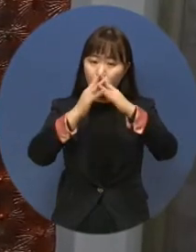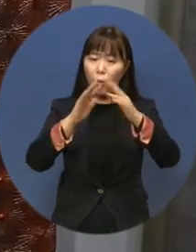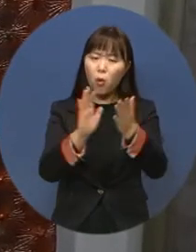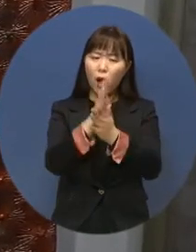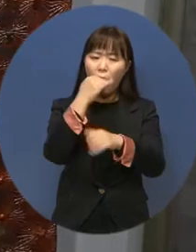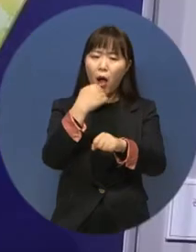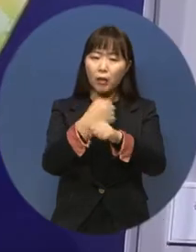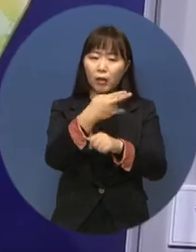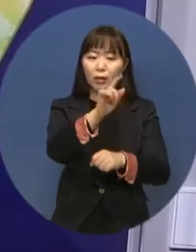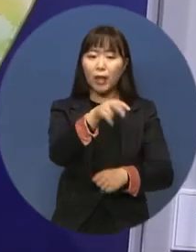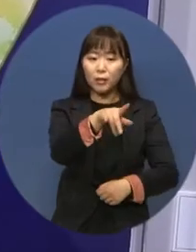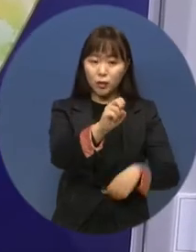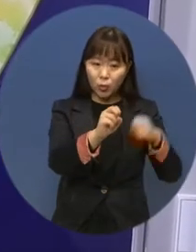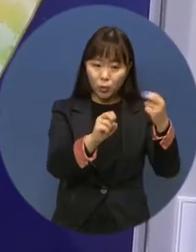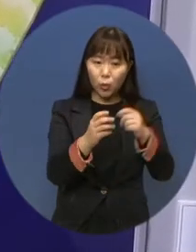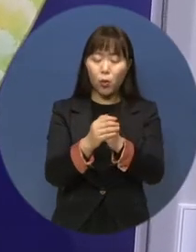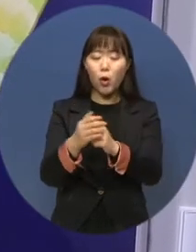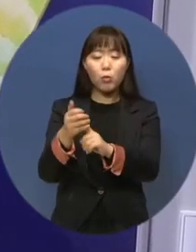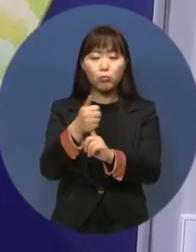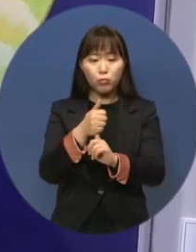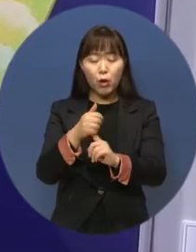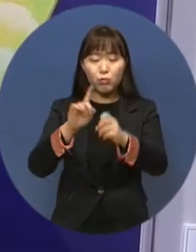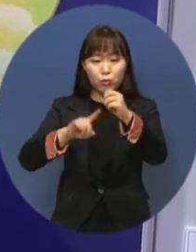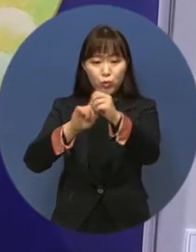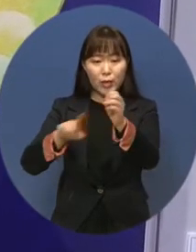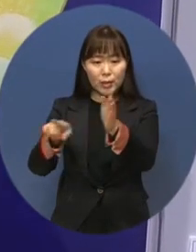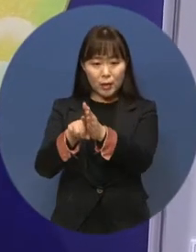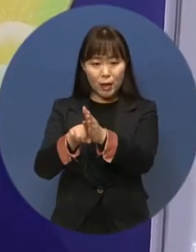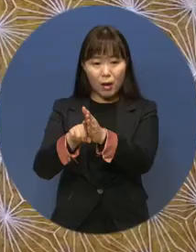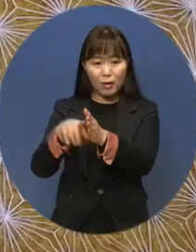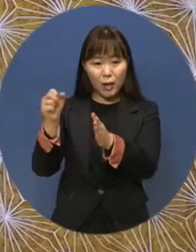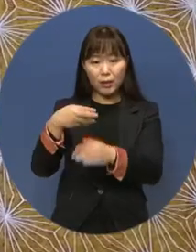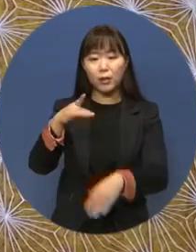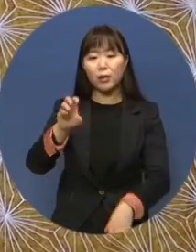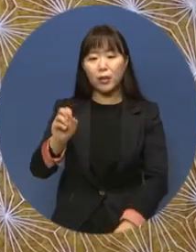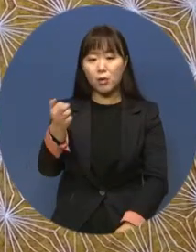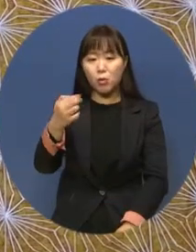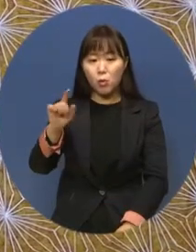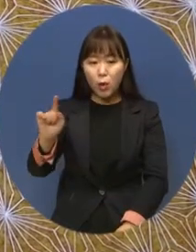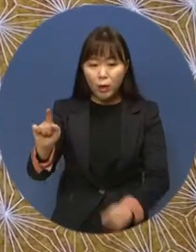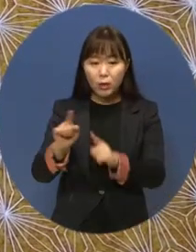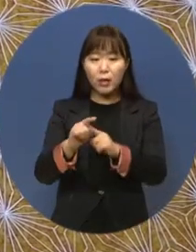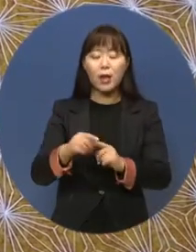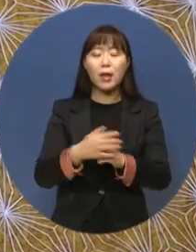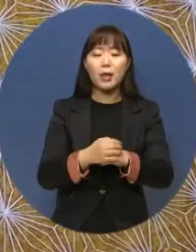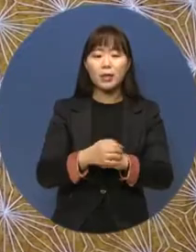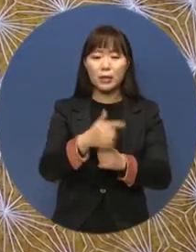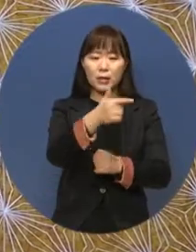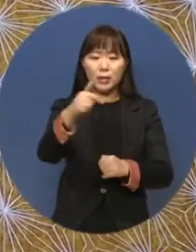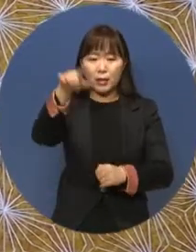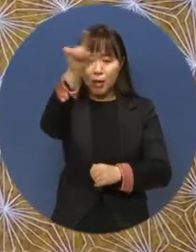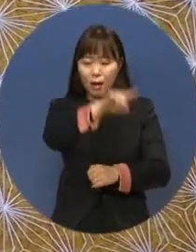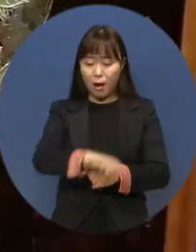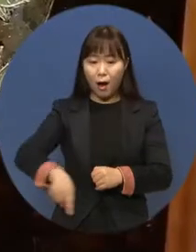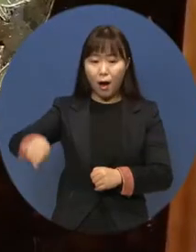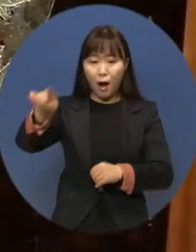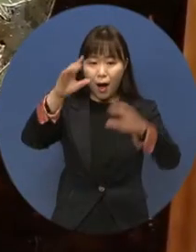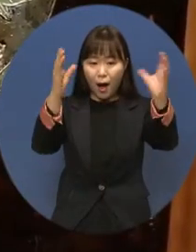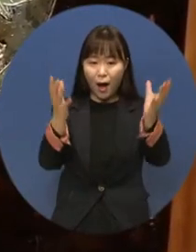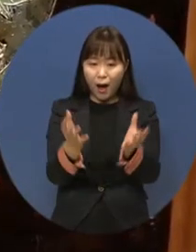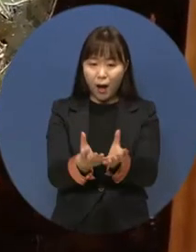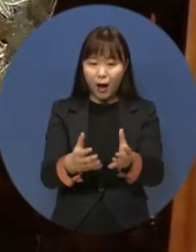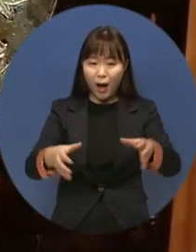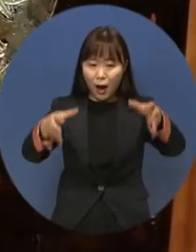장식하는 단청과 불교의 신앙 내용을 가미한 탱화를 둥근 달 항아리에 전통 양식과